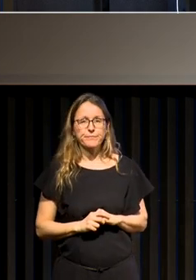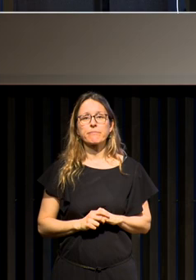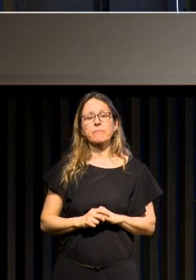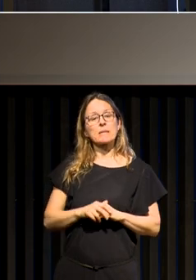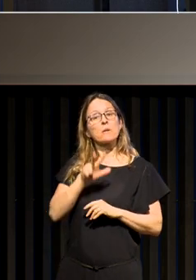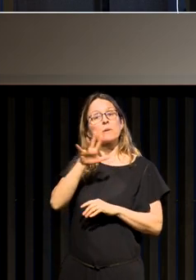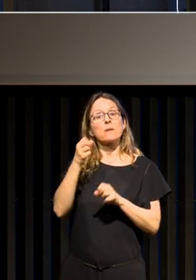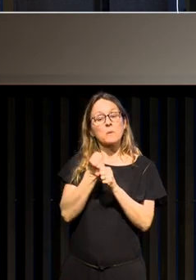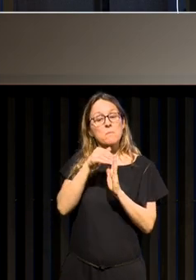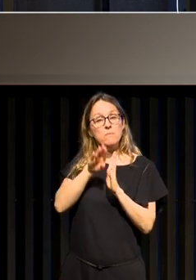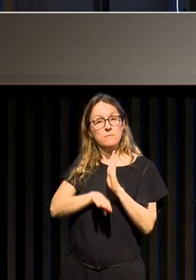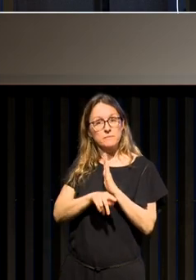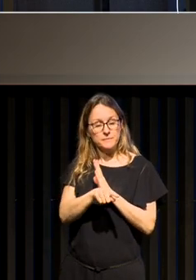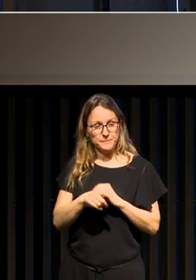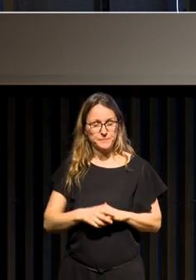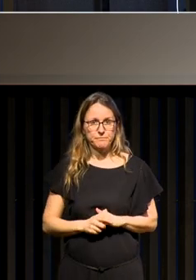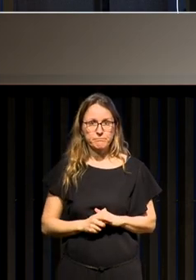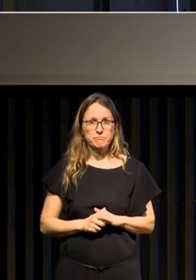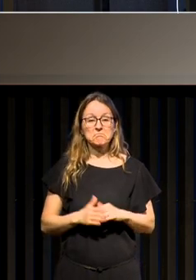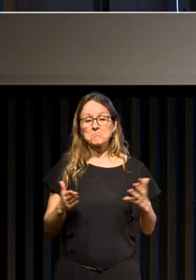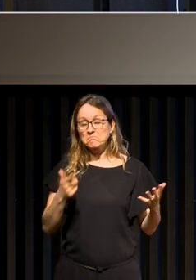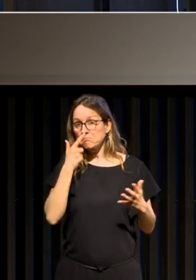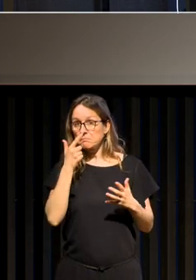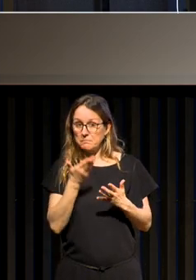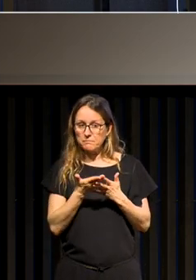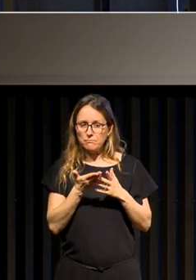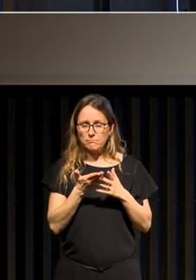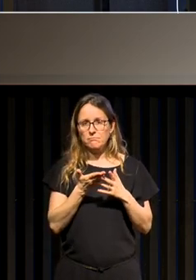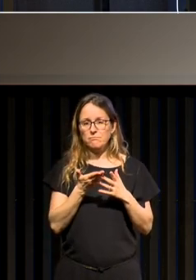moins de 35 ans, mais montre que